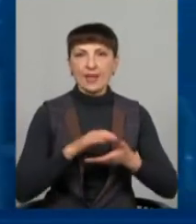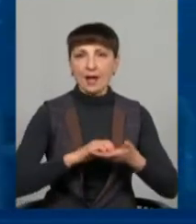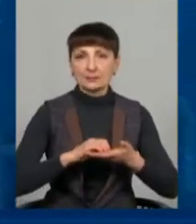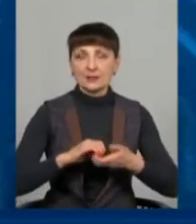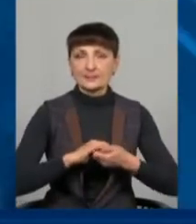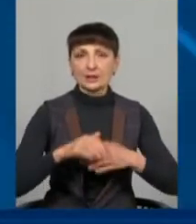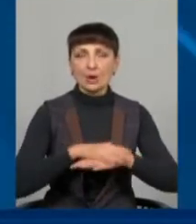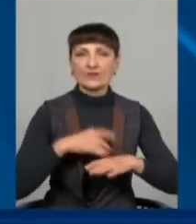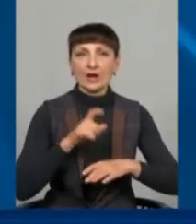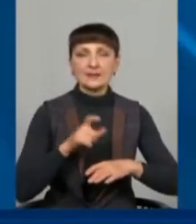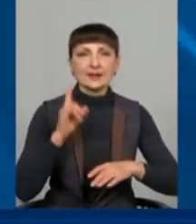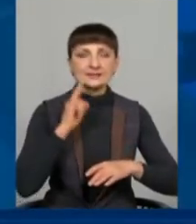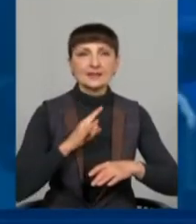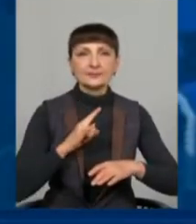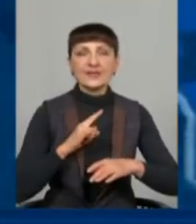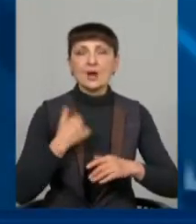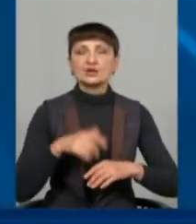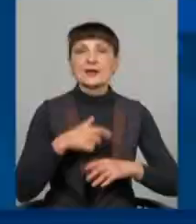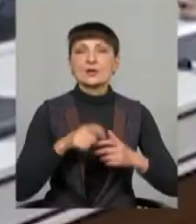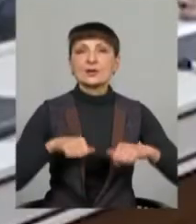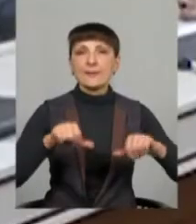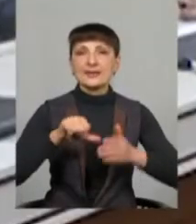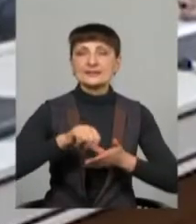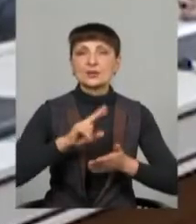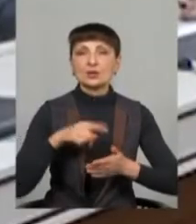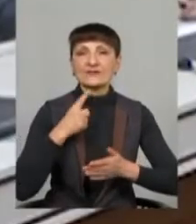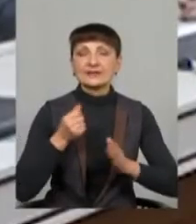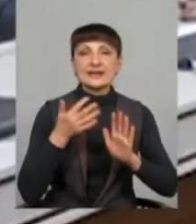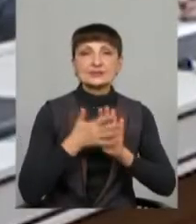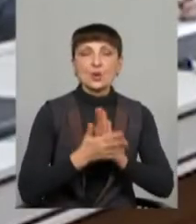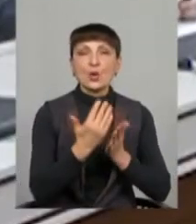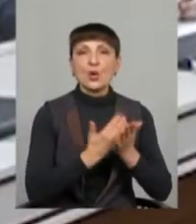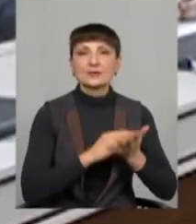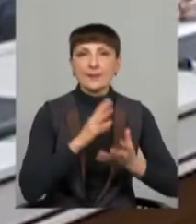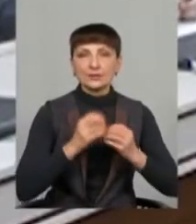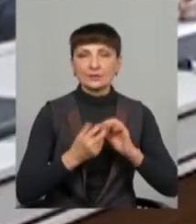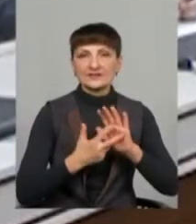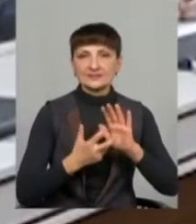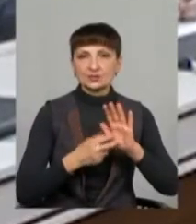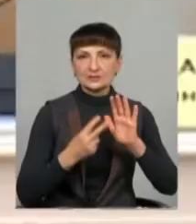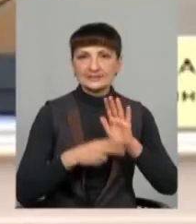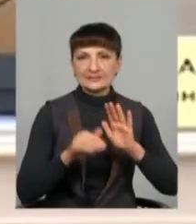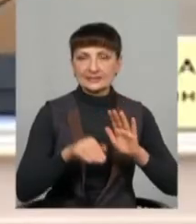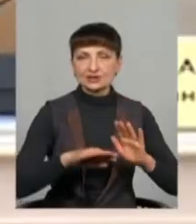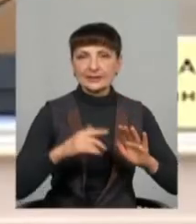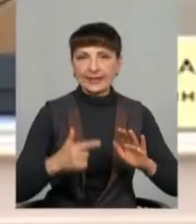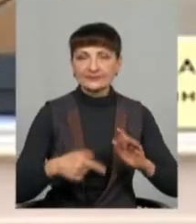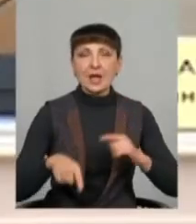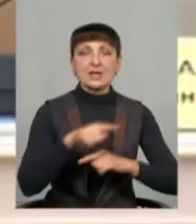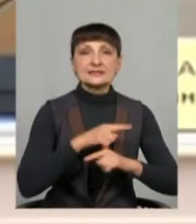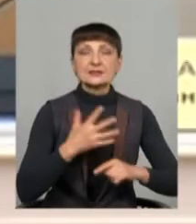сообщила секретарь ЦИК Сабила Мустафина, размер расходов установлен в объеме 870 тысяч тенге. Из